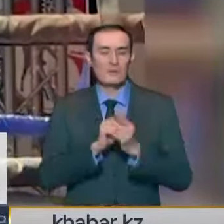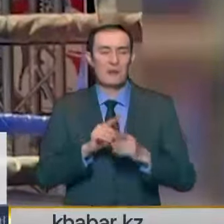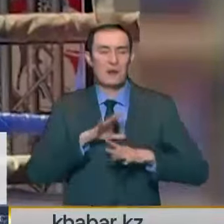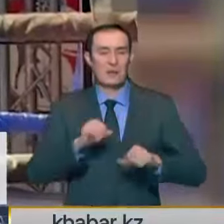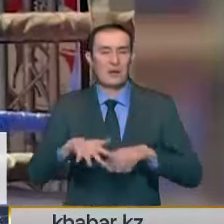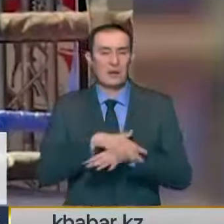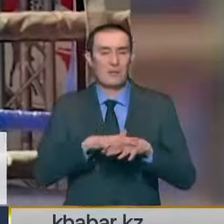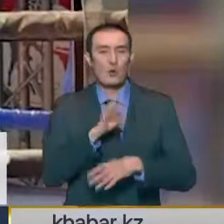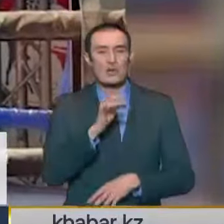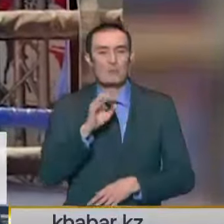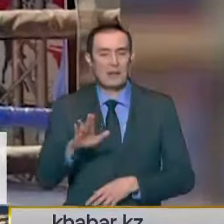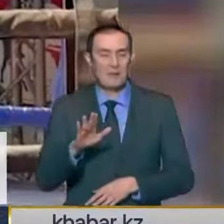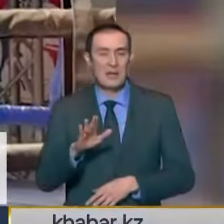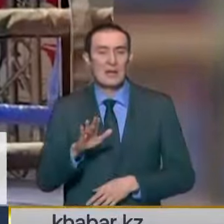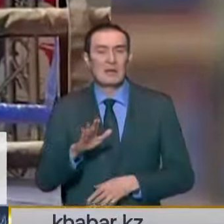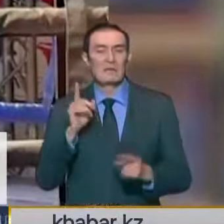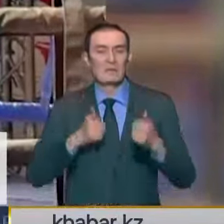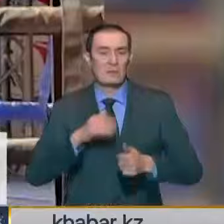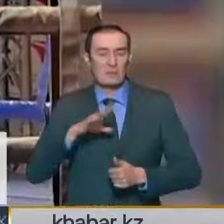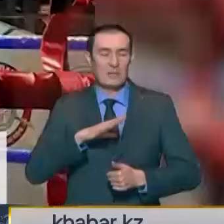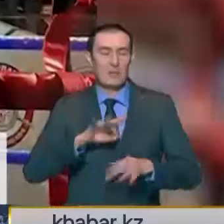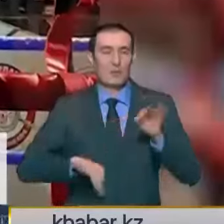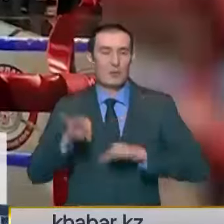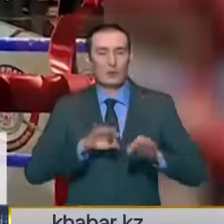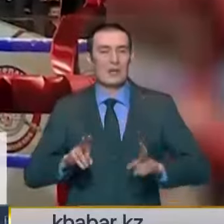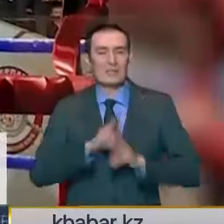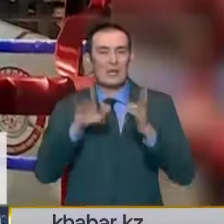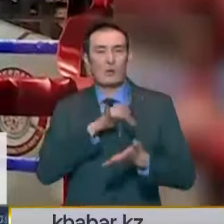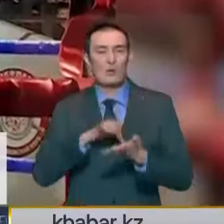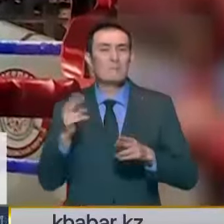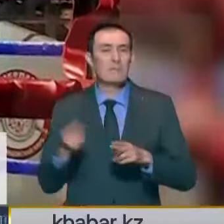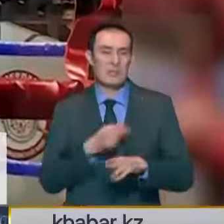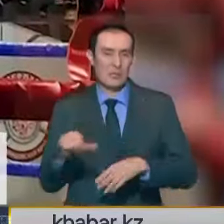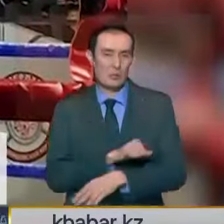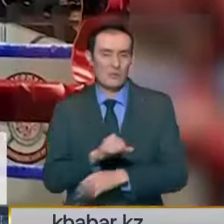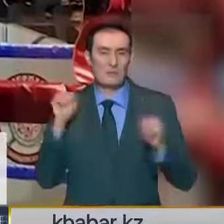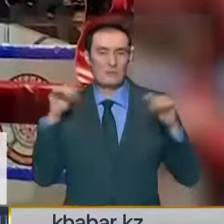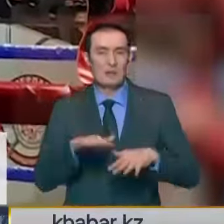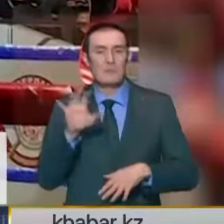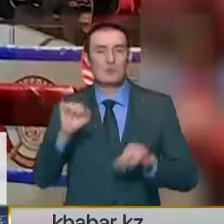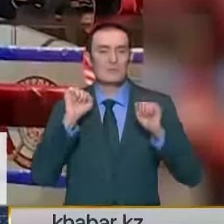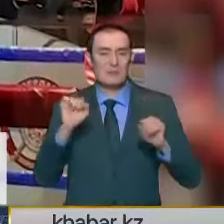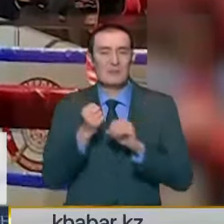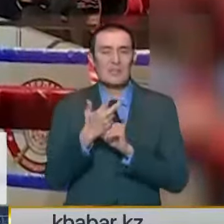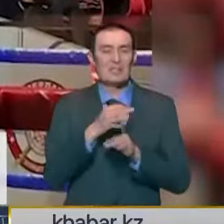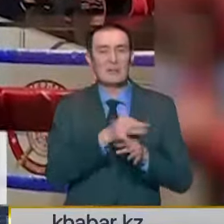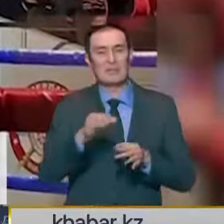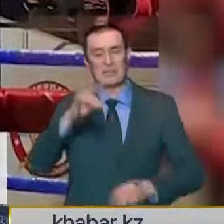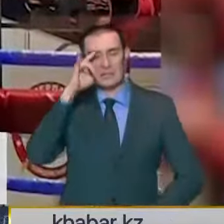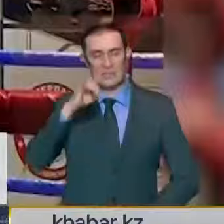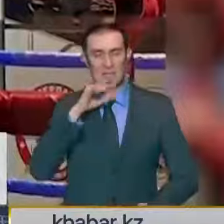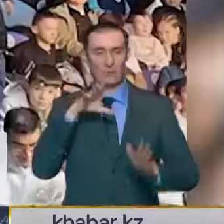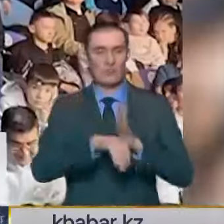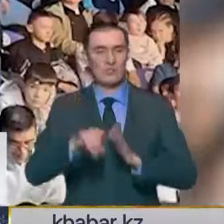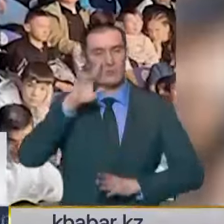манера Жана кошкарбаева мероприятие организовано в рамках проекта Астана Город без наркотиков и собрало более 500 спортсменов из 1на областей Казахстана